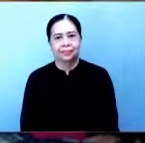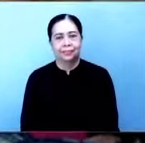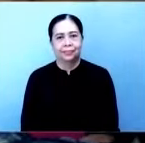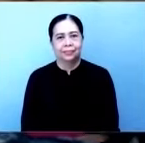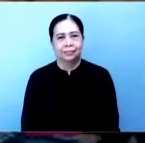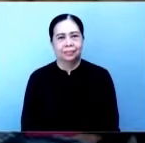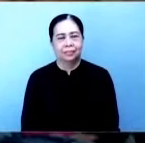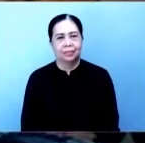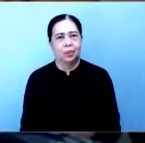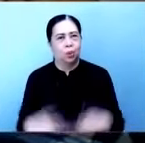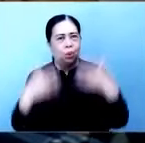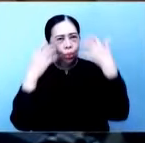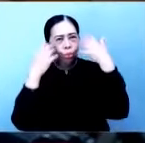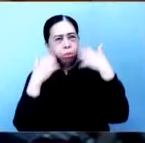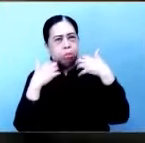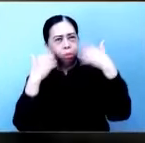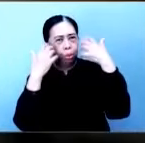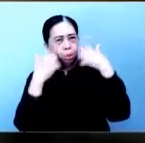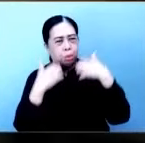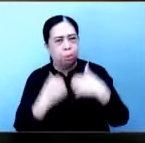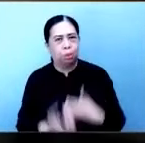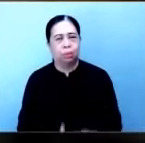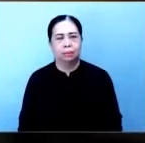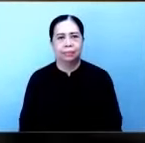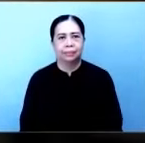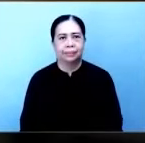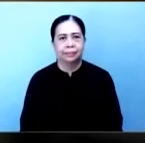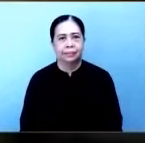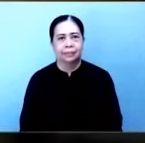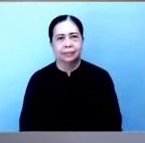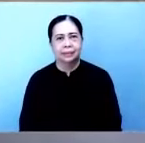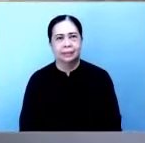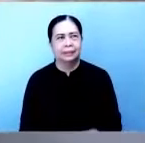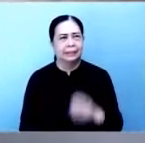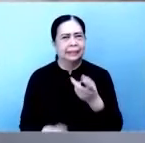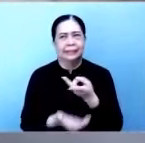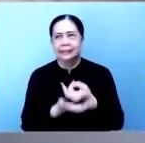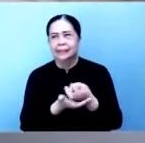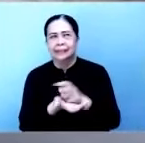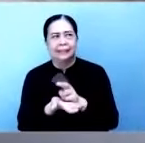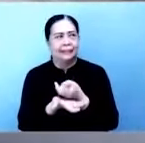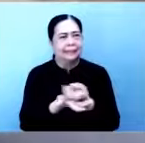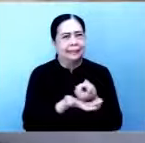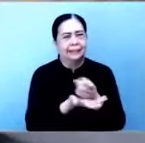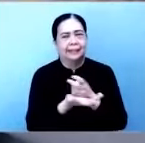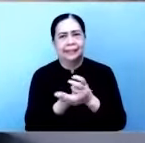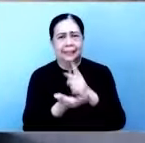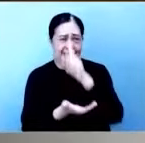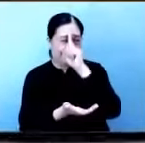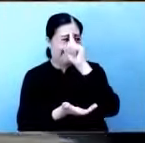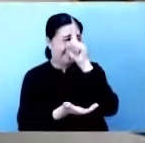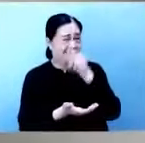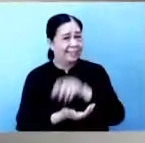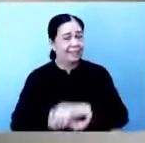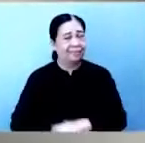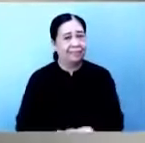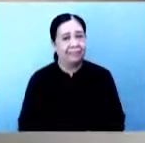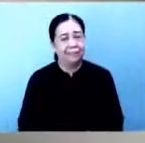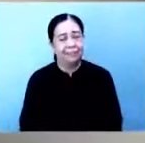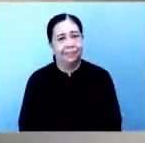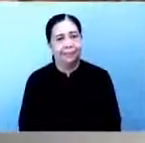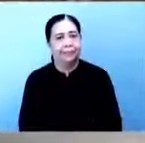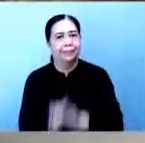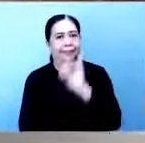Tagaktak ang pawis. Hindi mapakali. Naaaburido. Yan